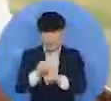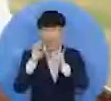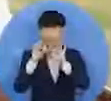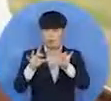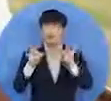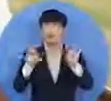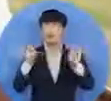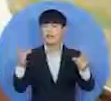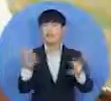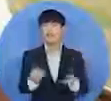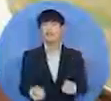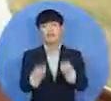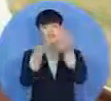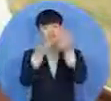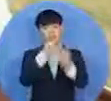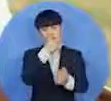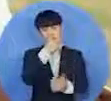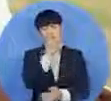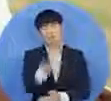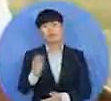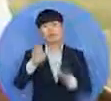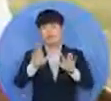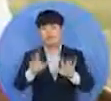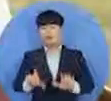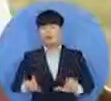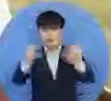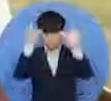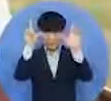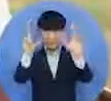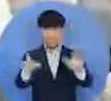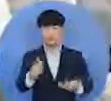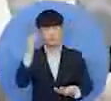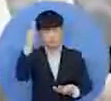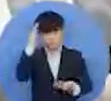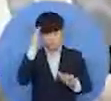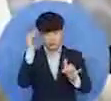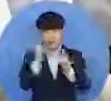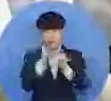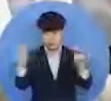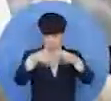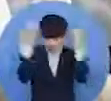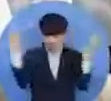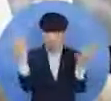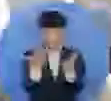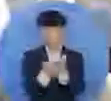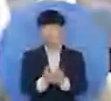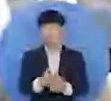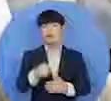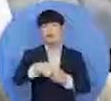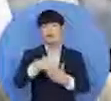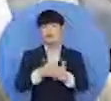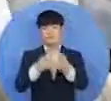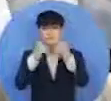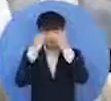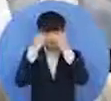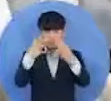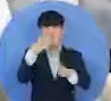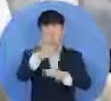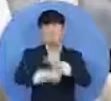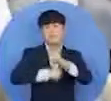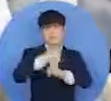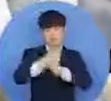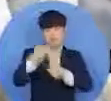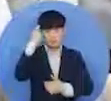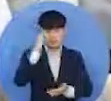달이기는 하지만 올해는 우리 국민 모두가 좀 더 새로운 마음으로 자유와 평화의